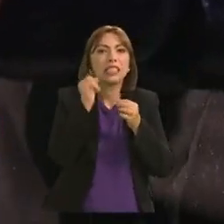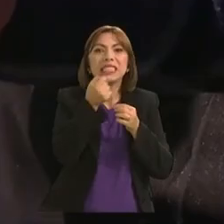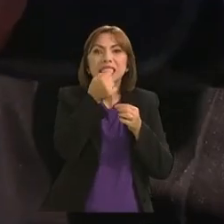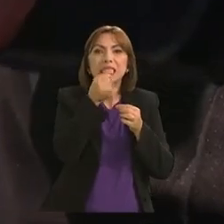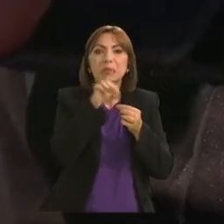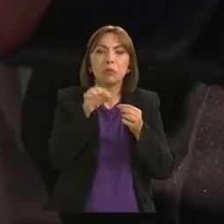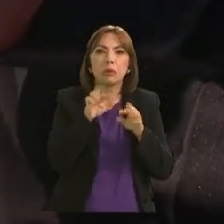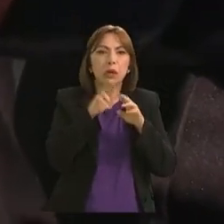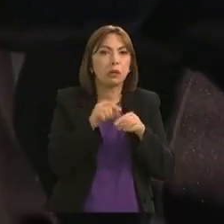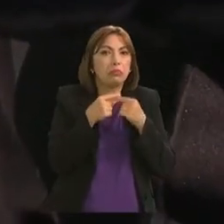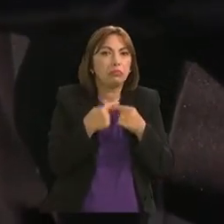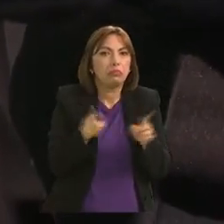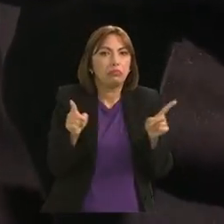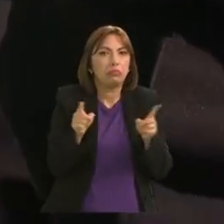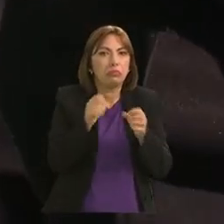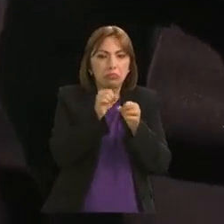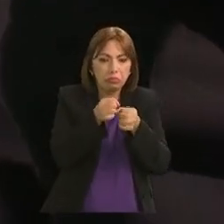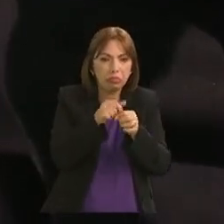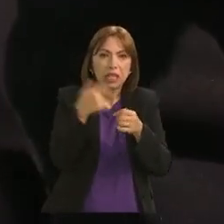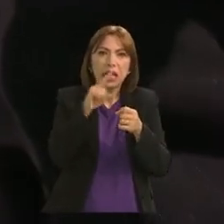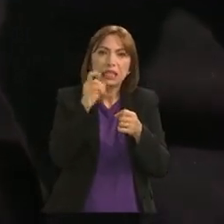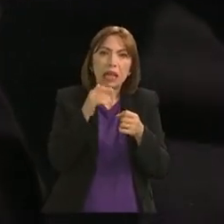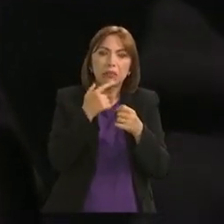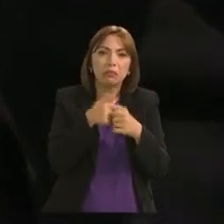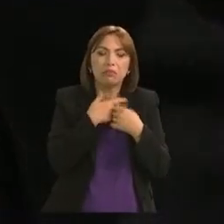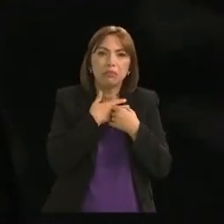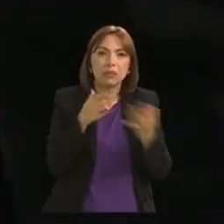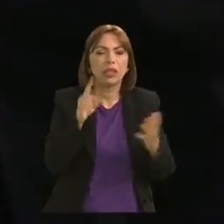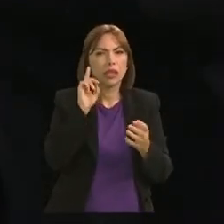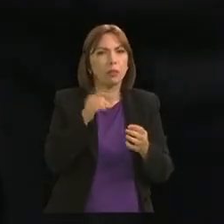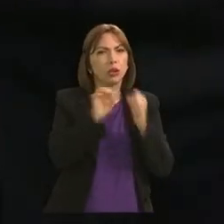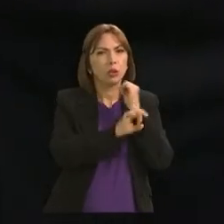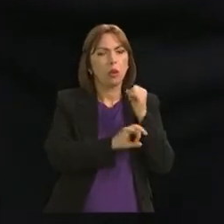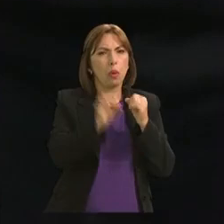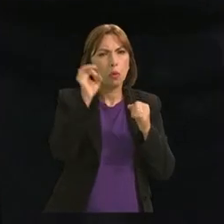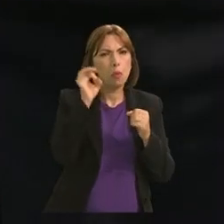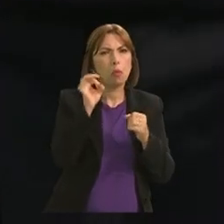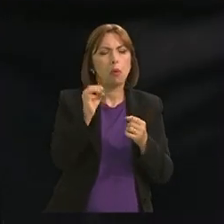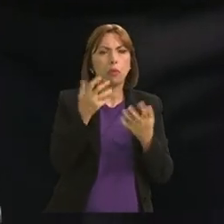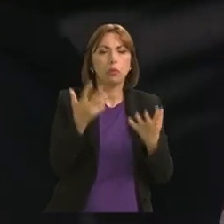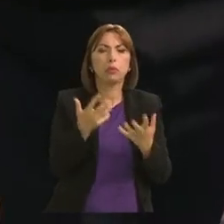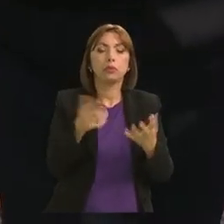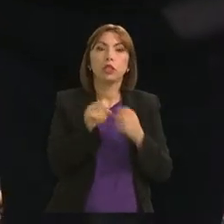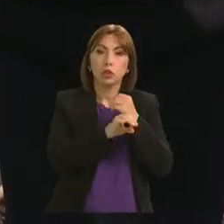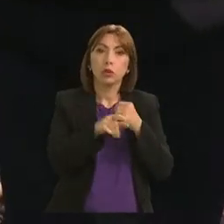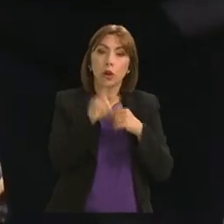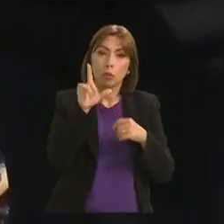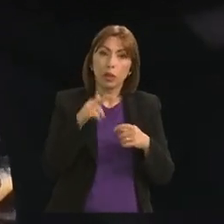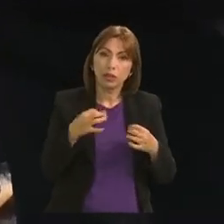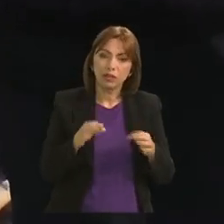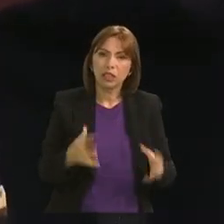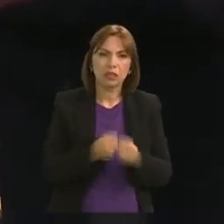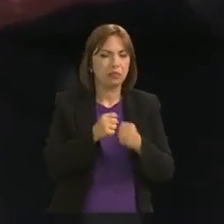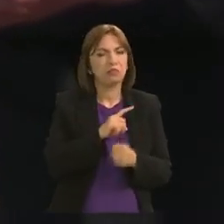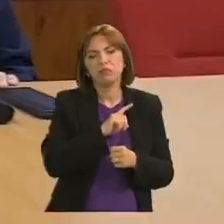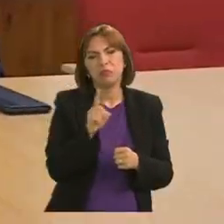În rest nu are nimic, nu... Nu are zeamă. Trebuia să fie struguri mari, să fie boabă. Strugurii asta. Aceștia mai pot fi salvați? Nu,